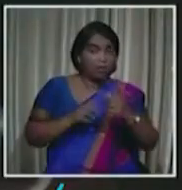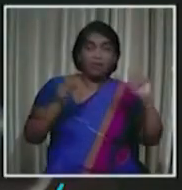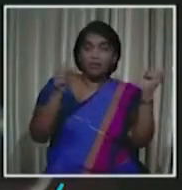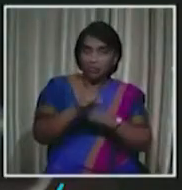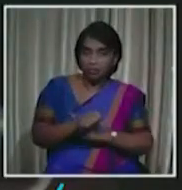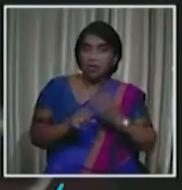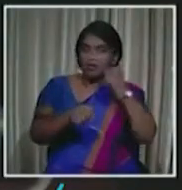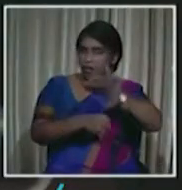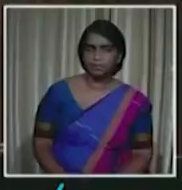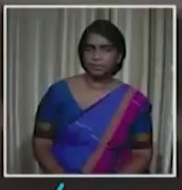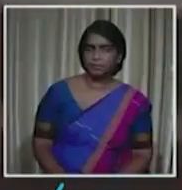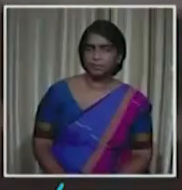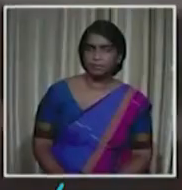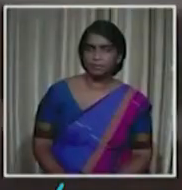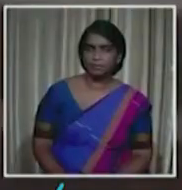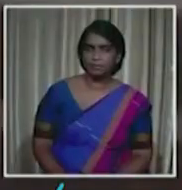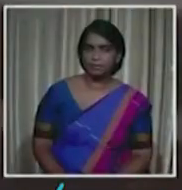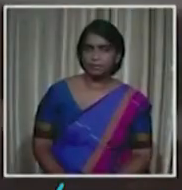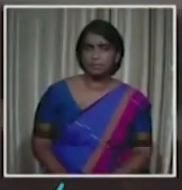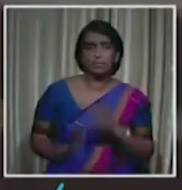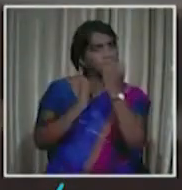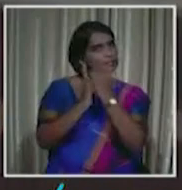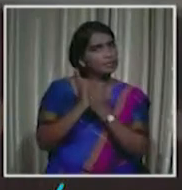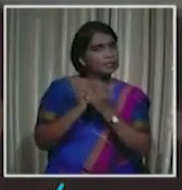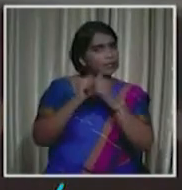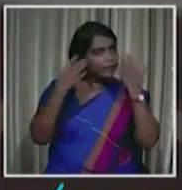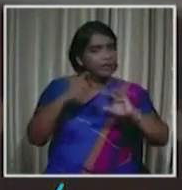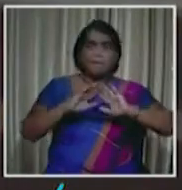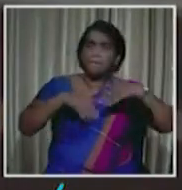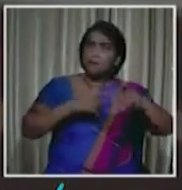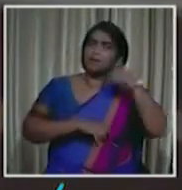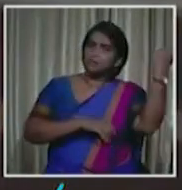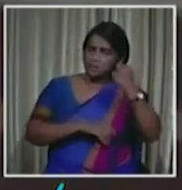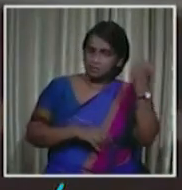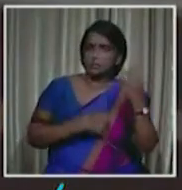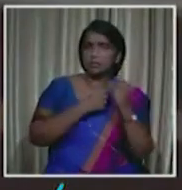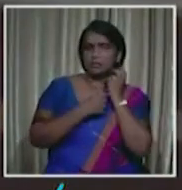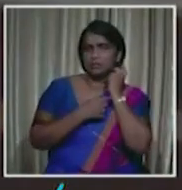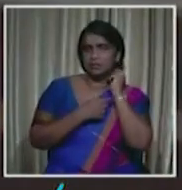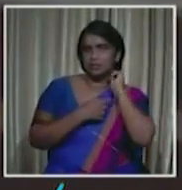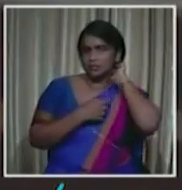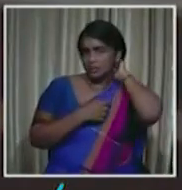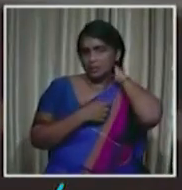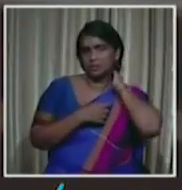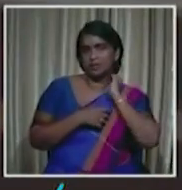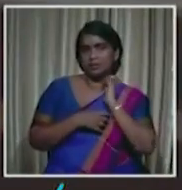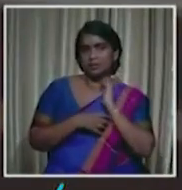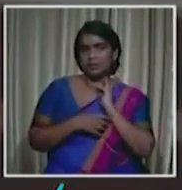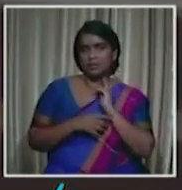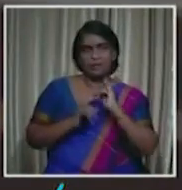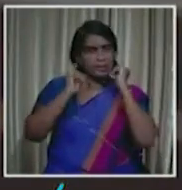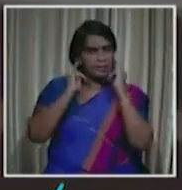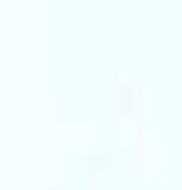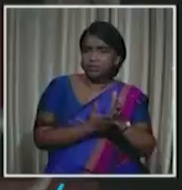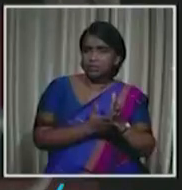ඉන්නේ මේ ආණ්ඩු පාර්ශවයේ මේක න්‍යායපත්‍රය කළා කතා කරන්න කියන්න මේ කරන්නේ මීඩියා වලට මාධ්‍ය වලට